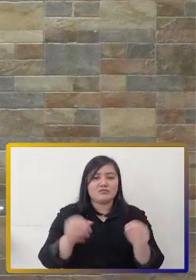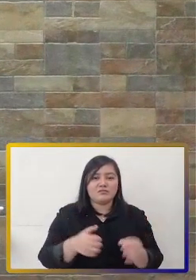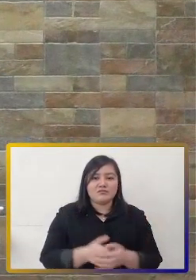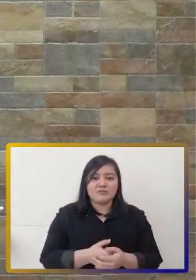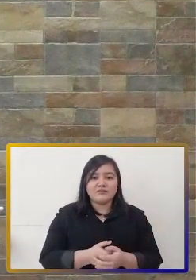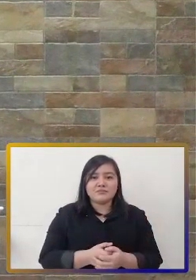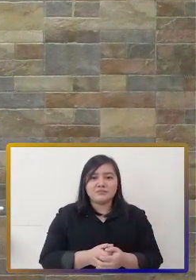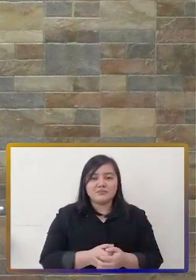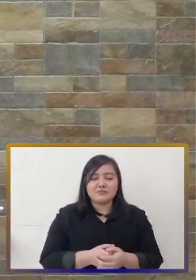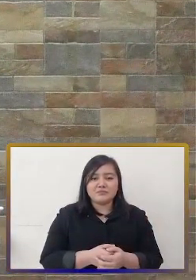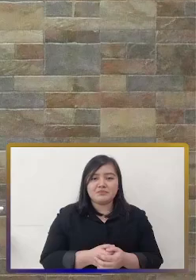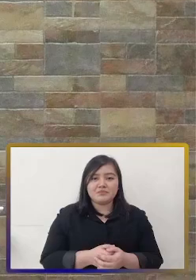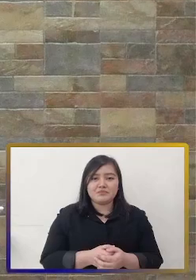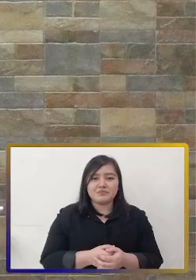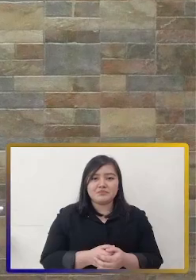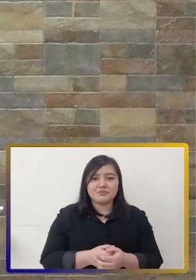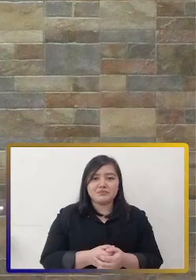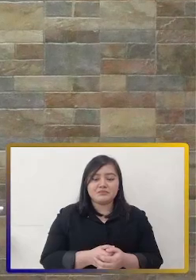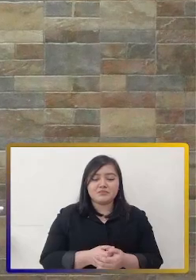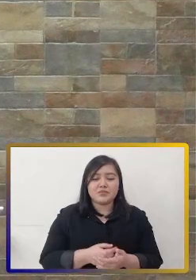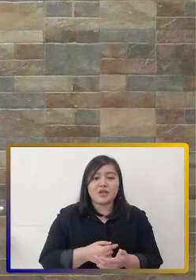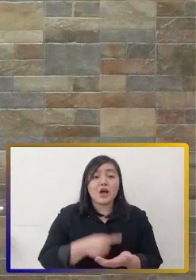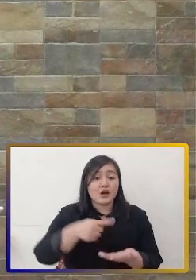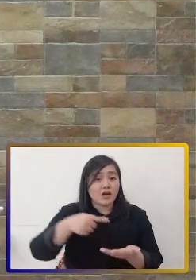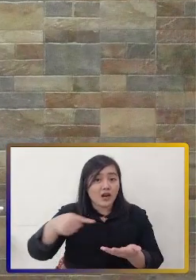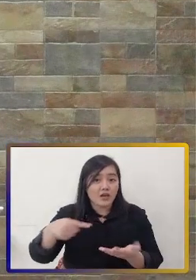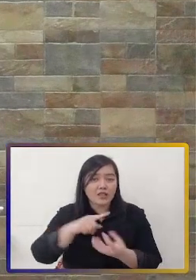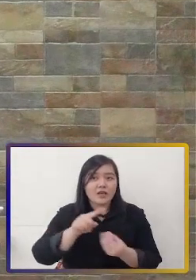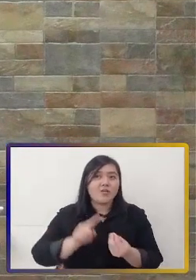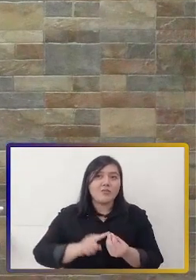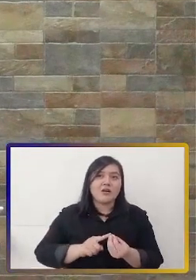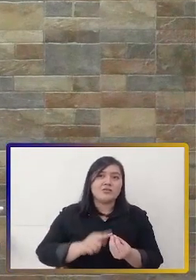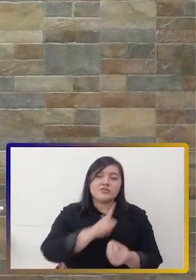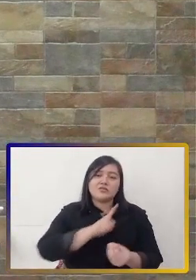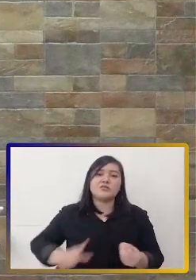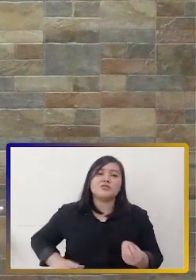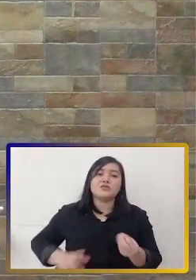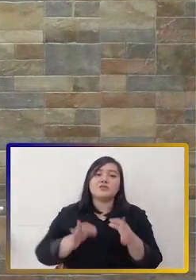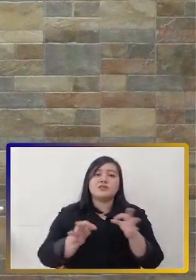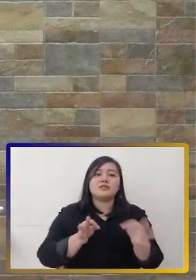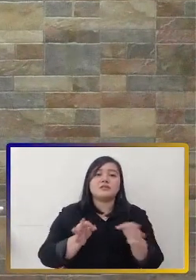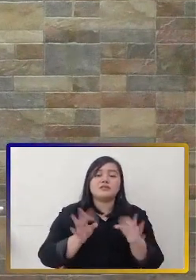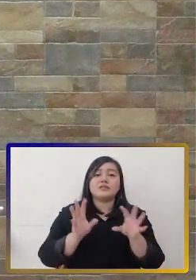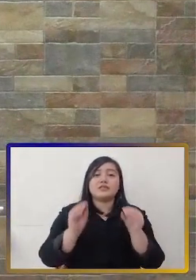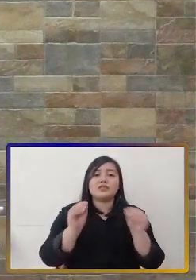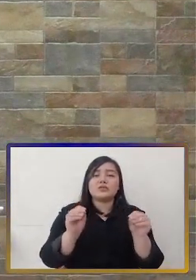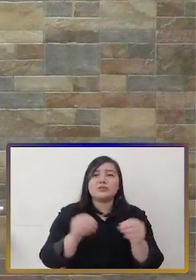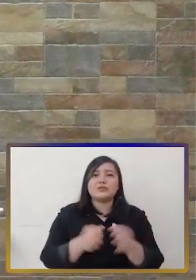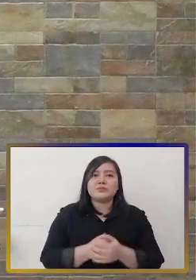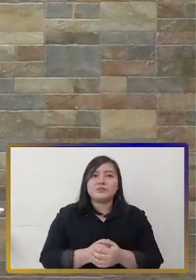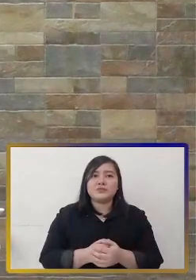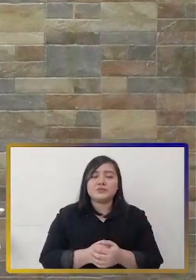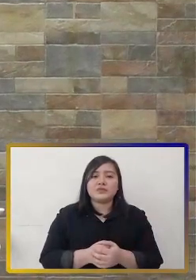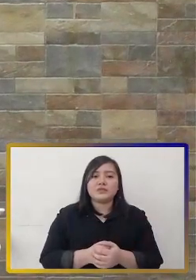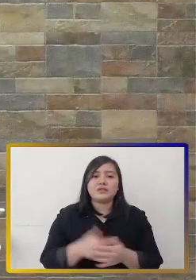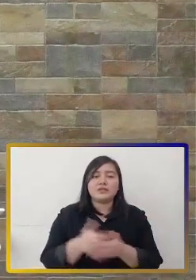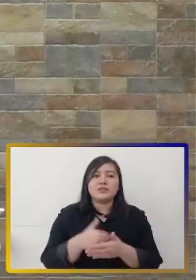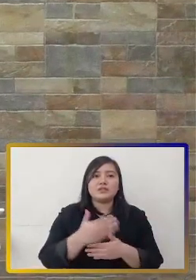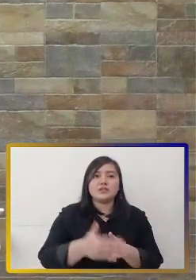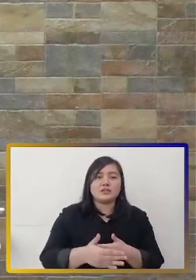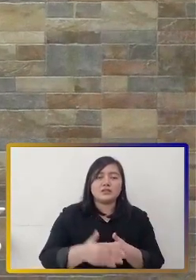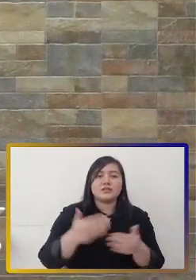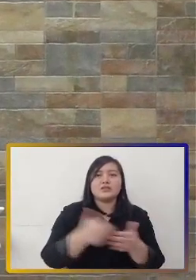he was an explanation of the Lord's Discourses. So may kita po natin, another pupil of